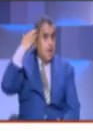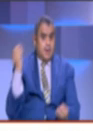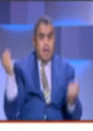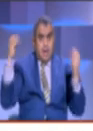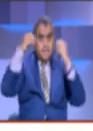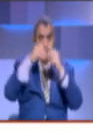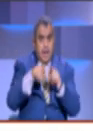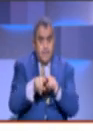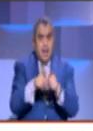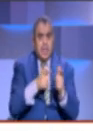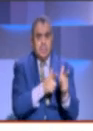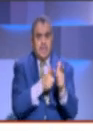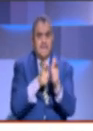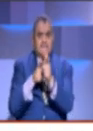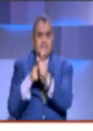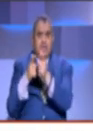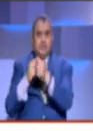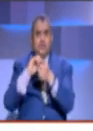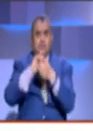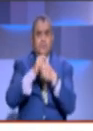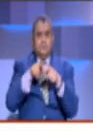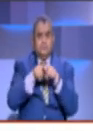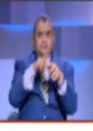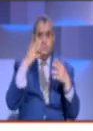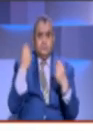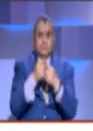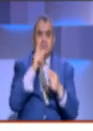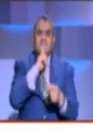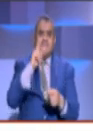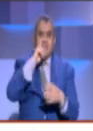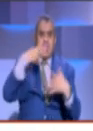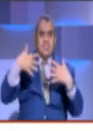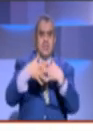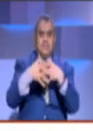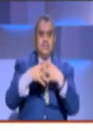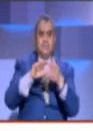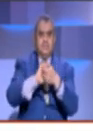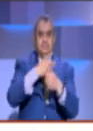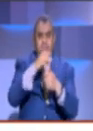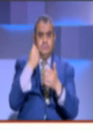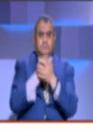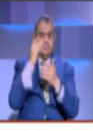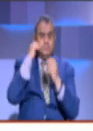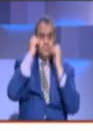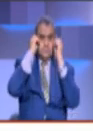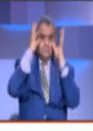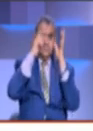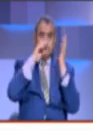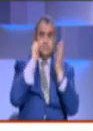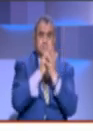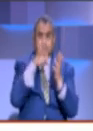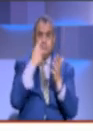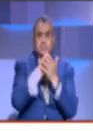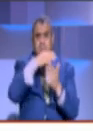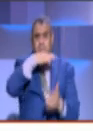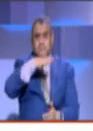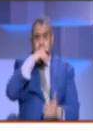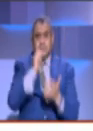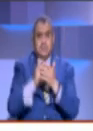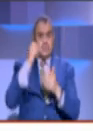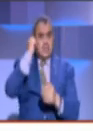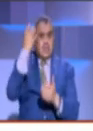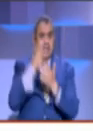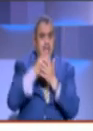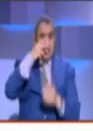لأنه التراكم في التعامل بيكون تراكم فني وتراكم من اليقظة. فلا نستطيع القول بأن دي يقظة